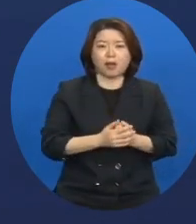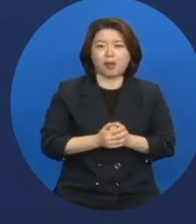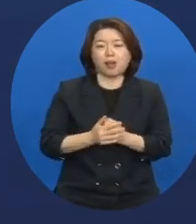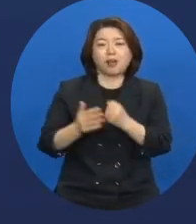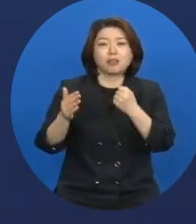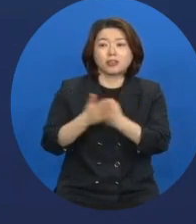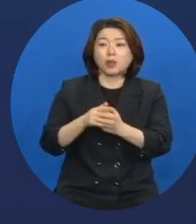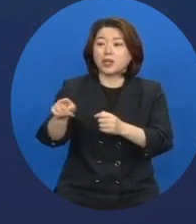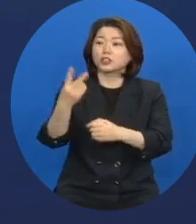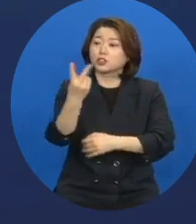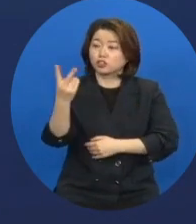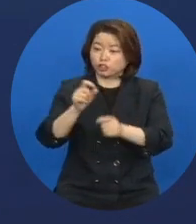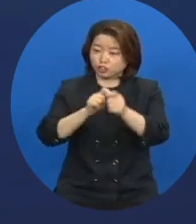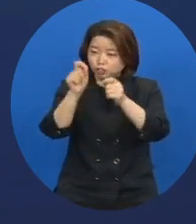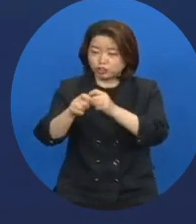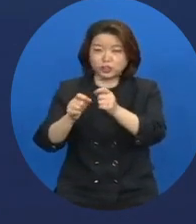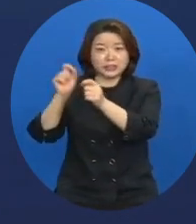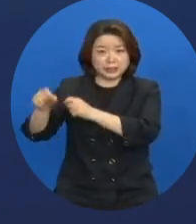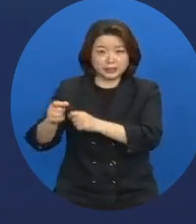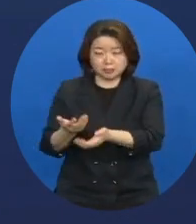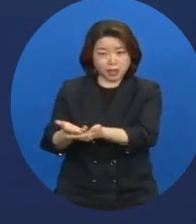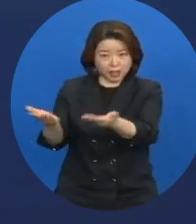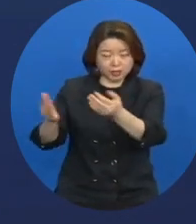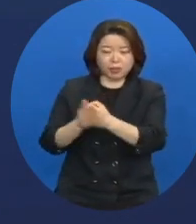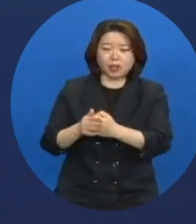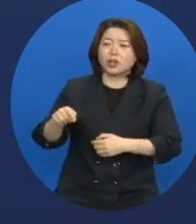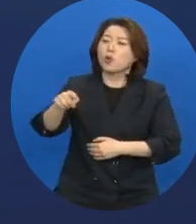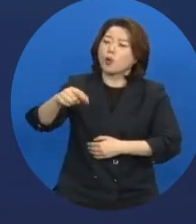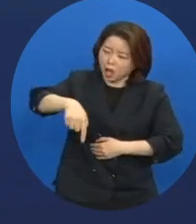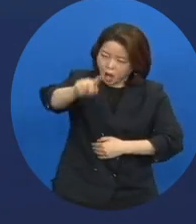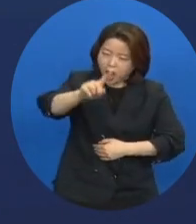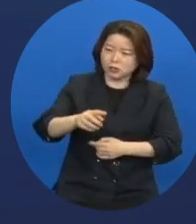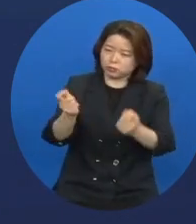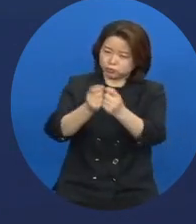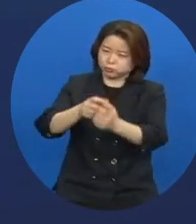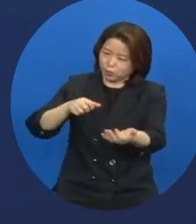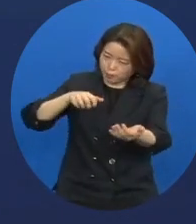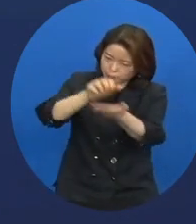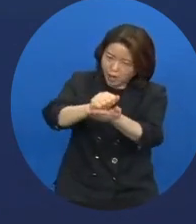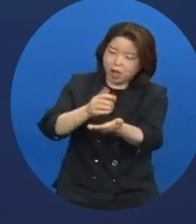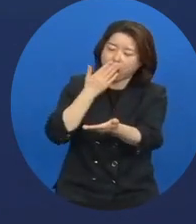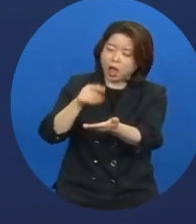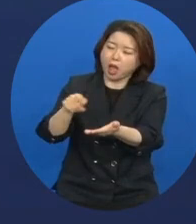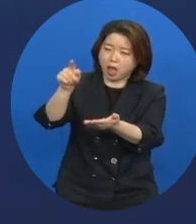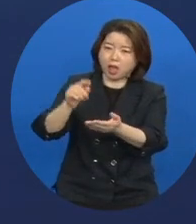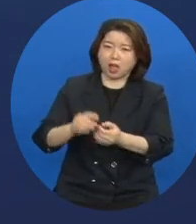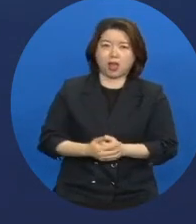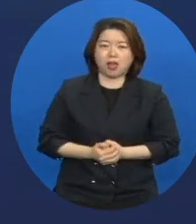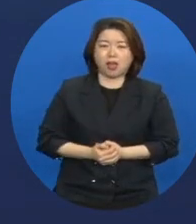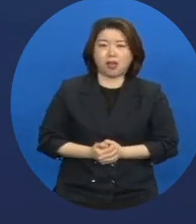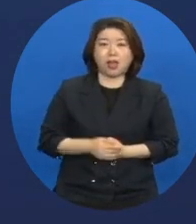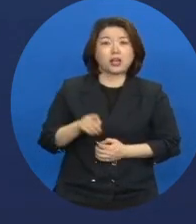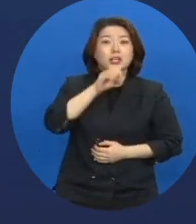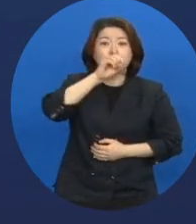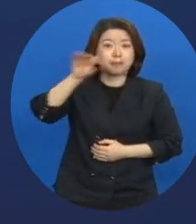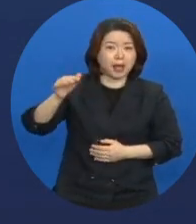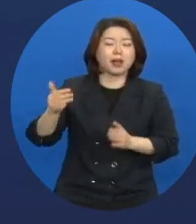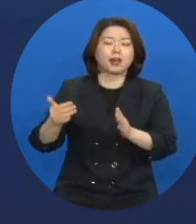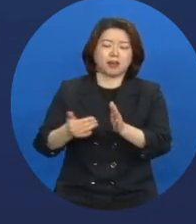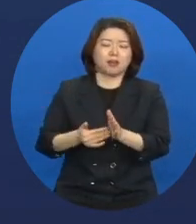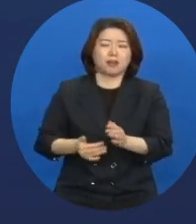에브라임 지파, 므낫세 지파에게 당신들이 가서 싸워서 점령하세요. 그렇게 말을 했던